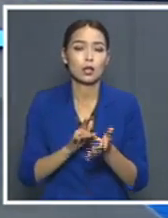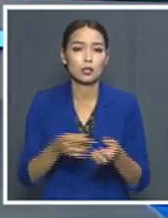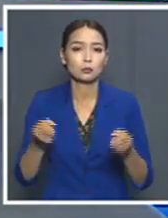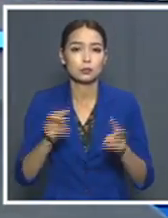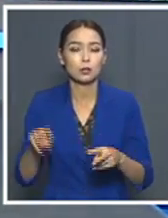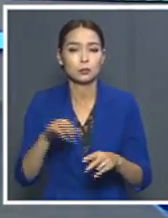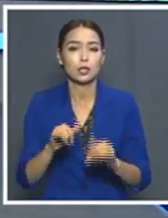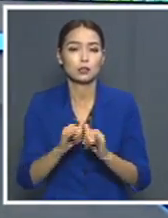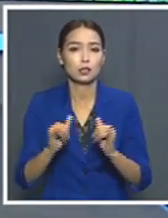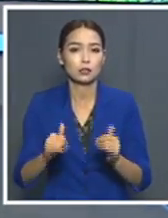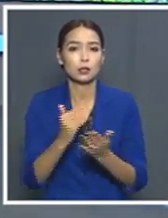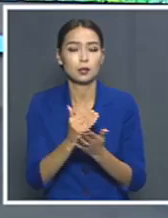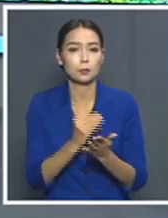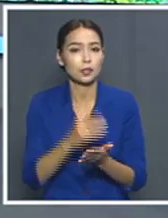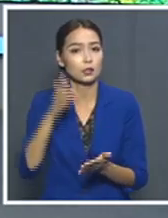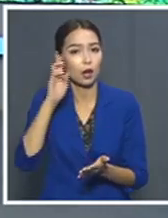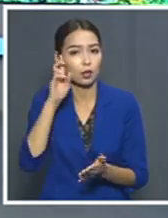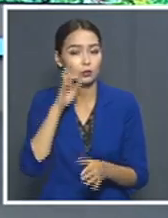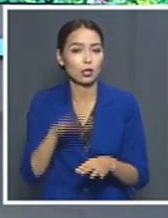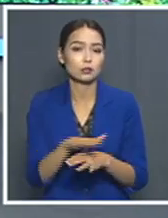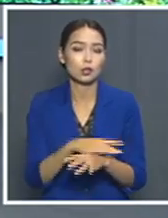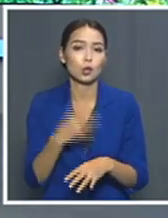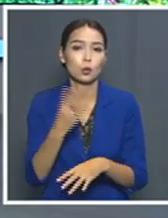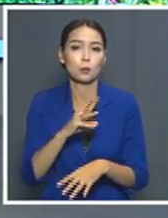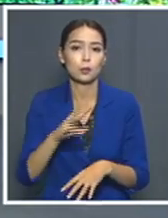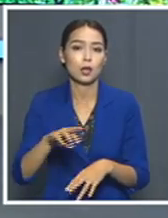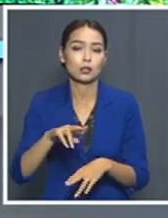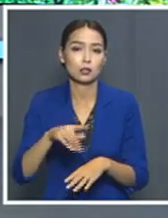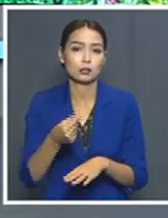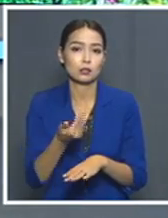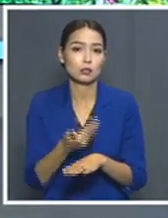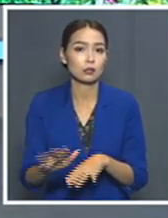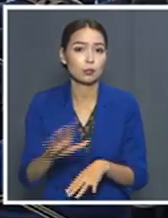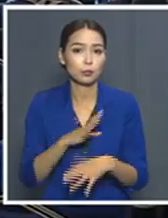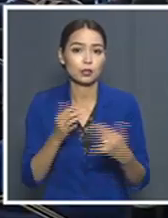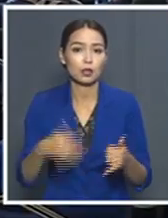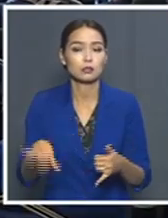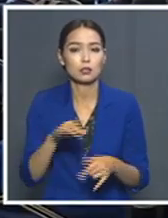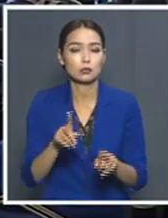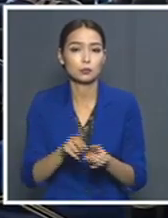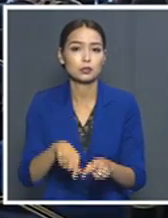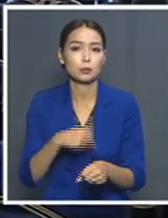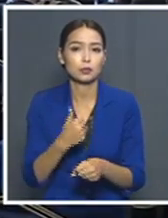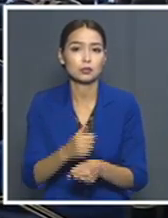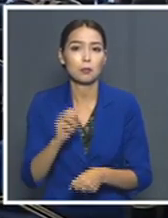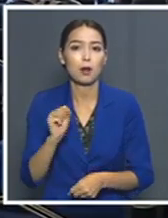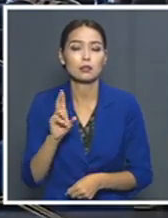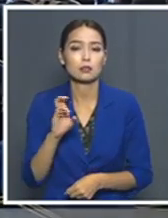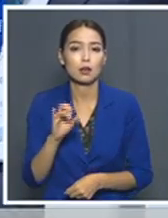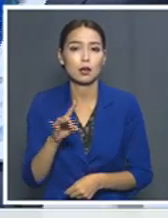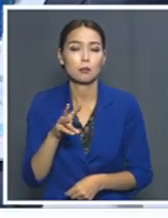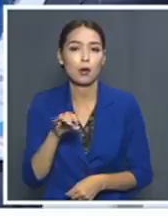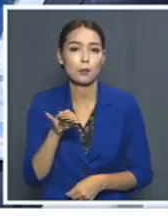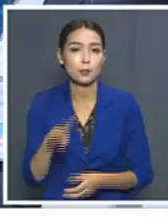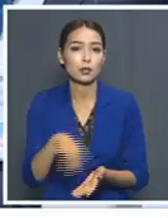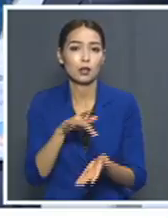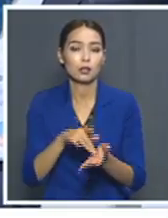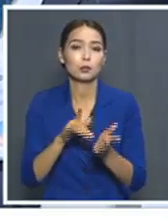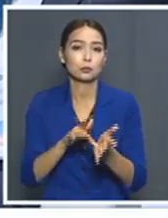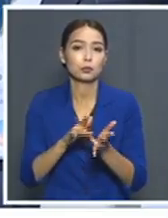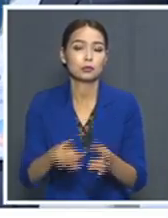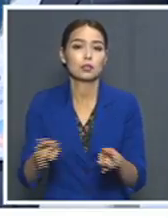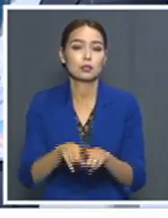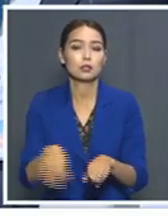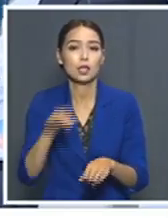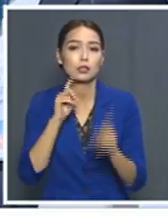мемлекеттік бағдарлама қабылданып, 4 миллиард теңге бөлінді. Бұл туралы үкімет басшысы Асқар Мамин қалалық туризм бойынша жаһандық саммитінде